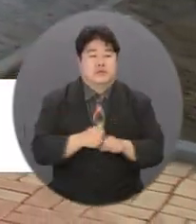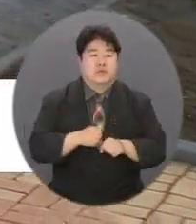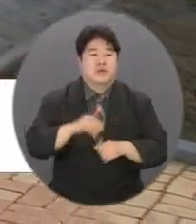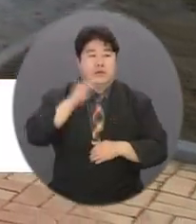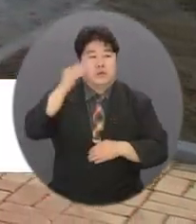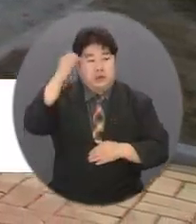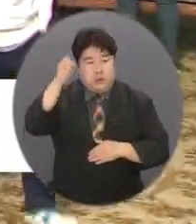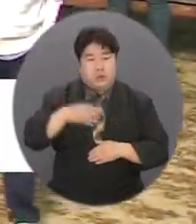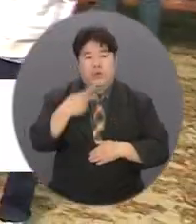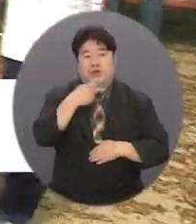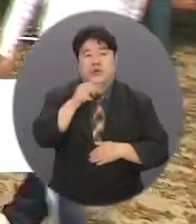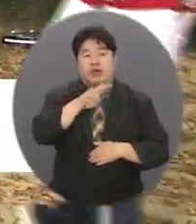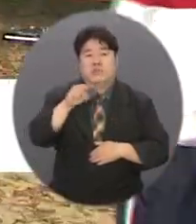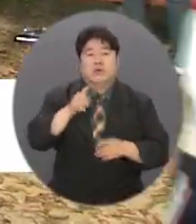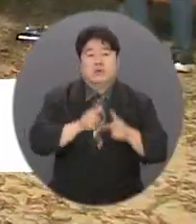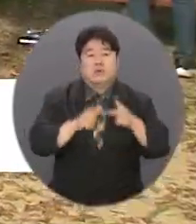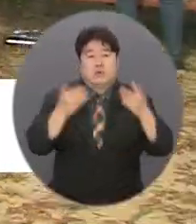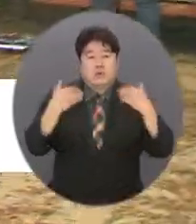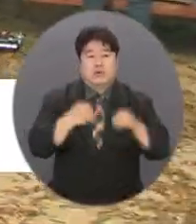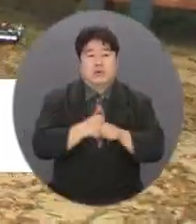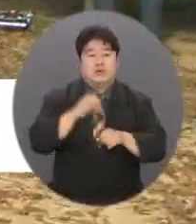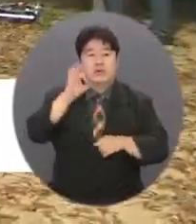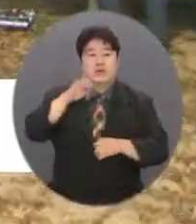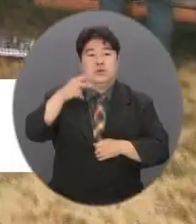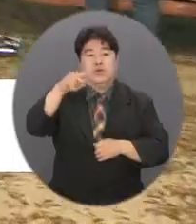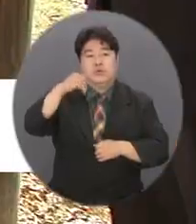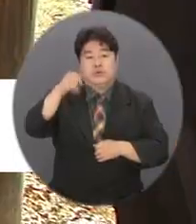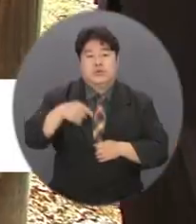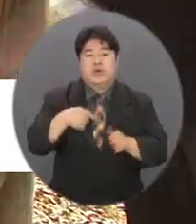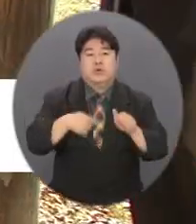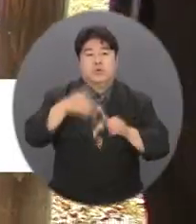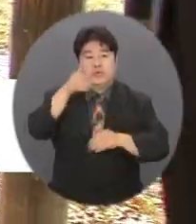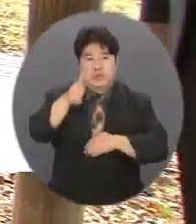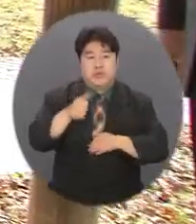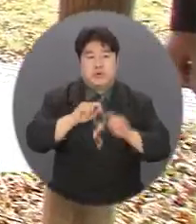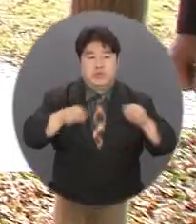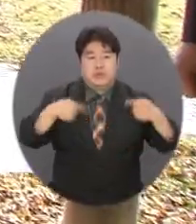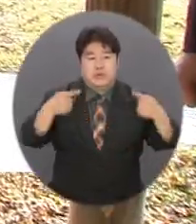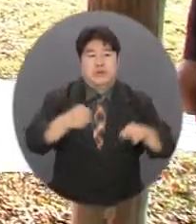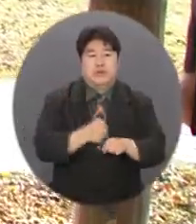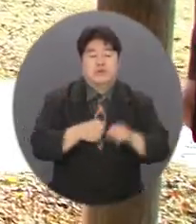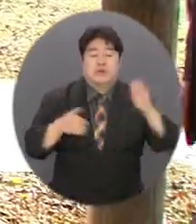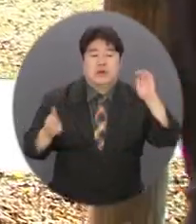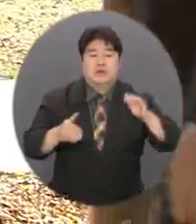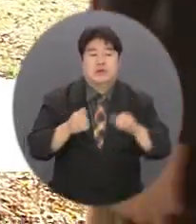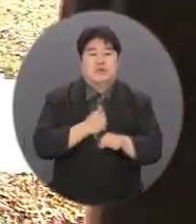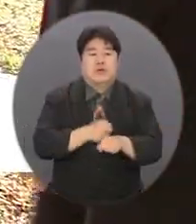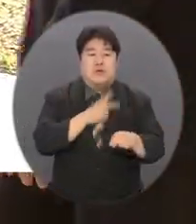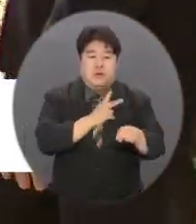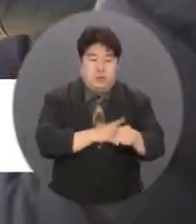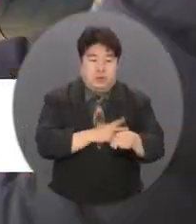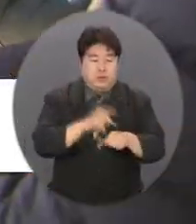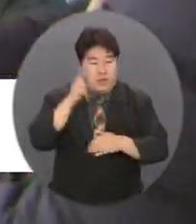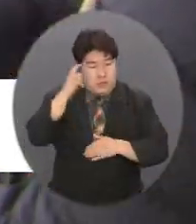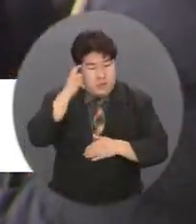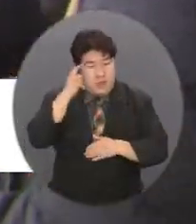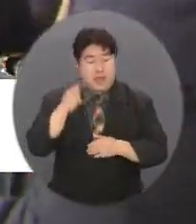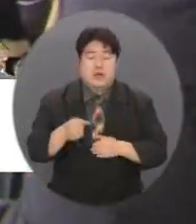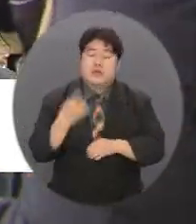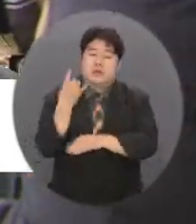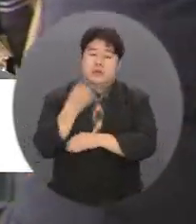영광군 대마 초등학교에서는 유은혜 교육부 장관 등이 참석한 가운데 학생과 교사의 의견을 바탕으로